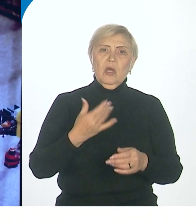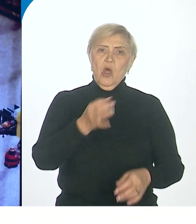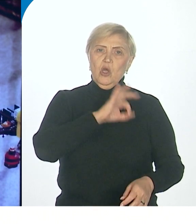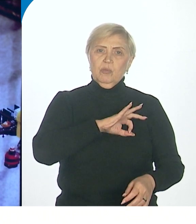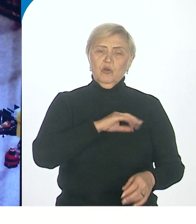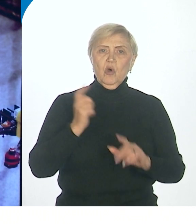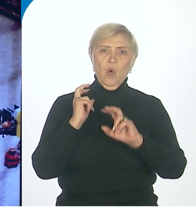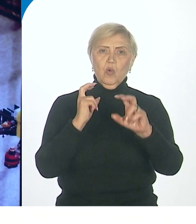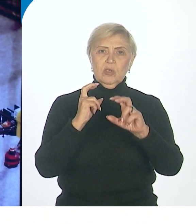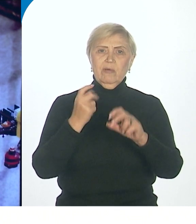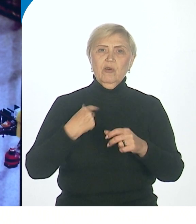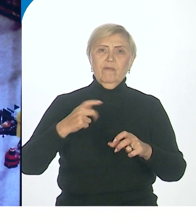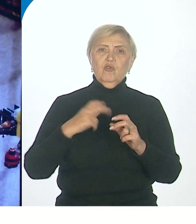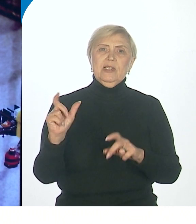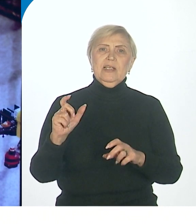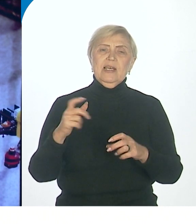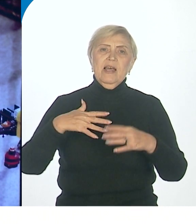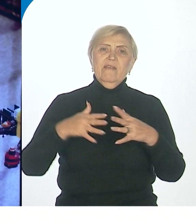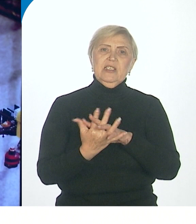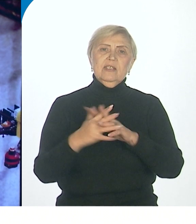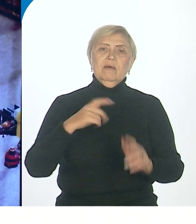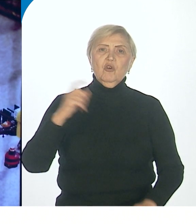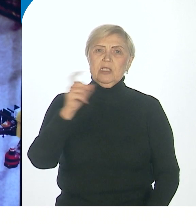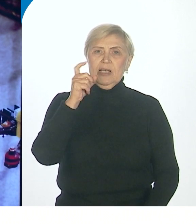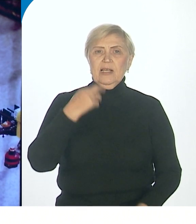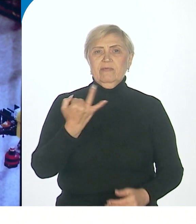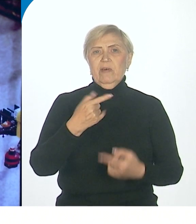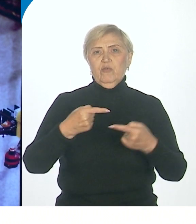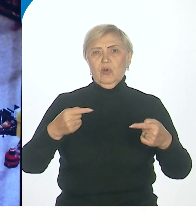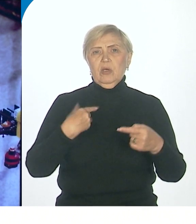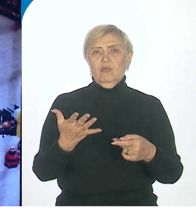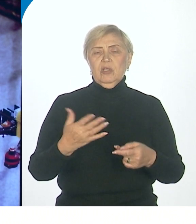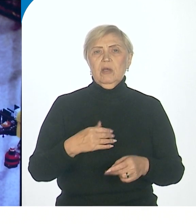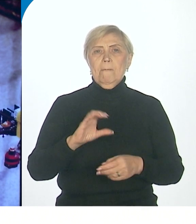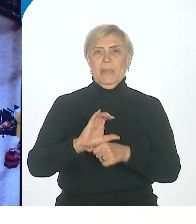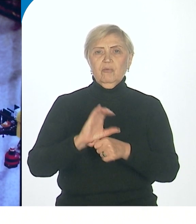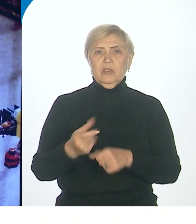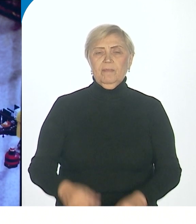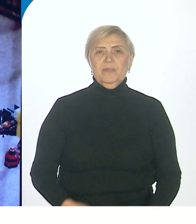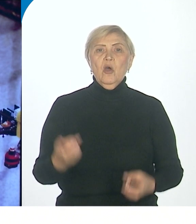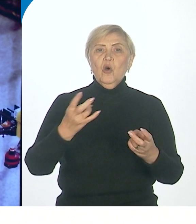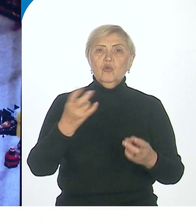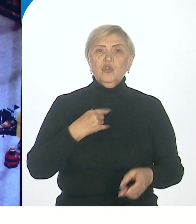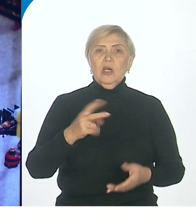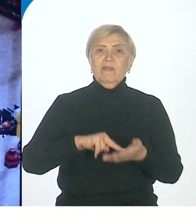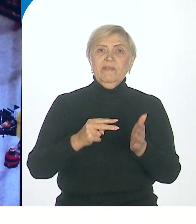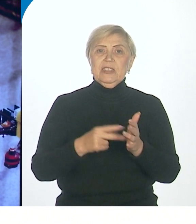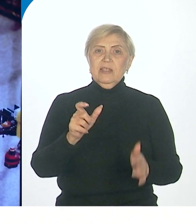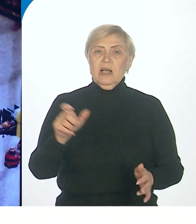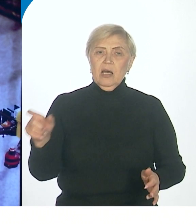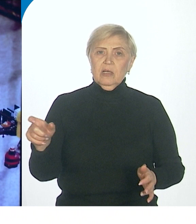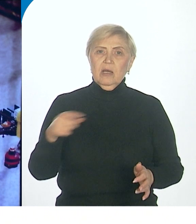грузовой, пассажирской, сельском хозяйстве, строительстве, энергетике, много где еще. Для всего этого нужны квалифицированные кадры, и они есть. Более